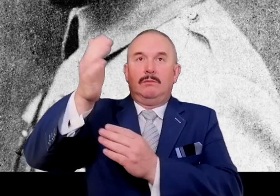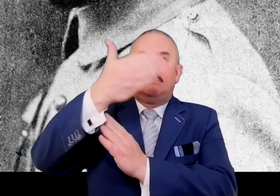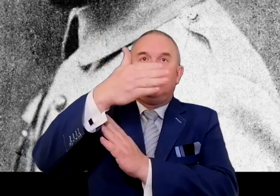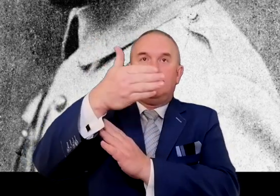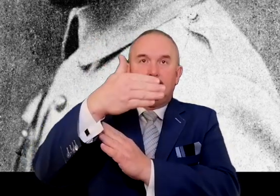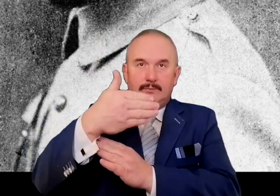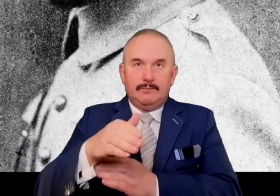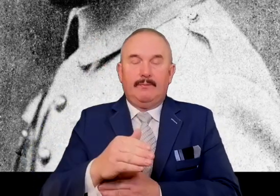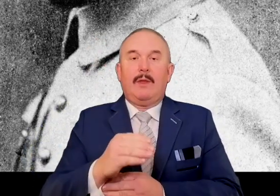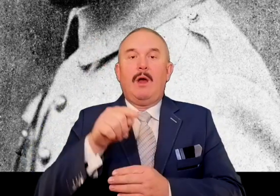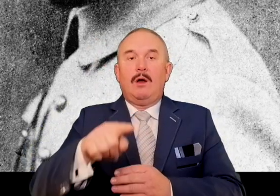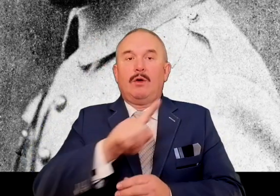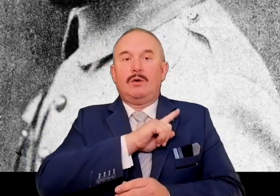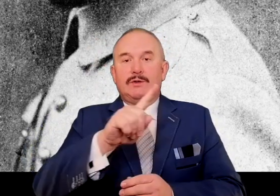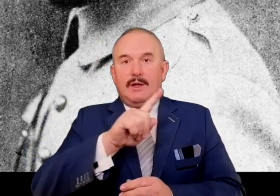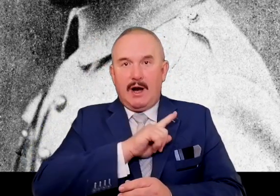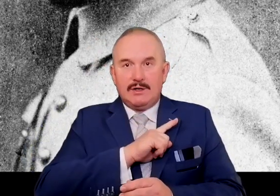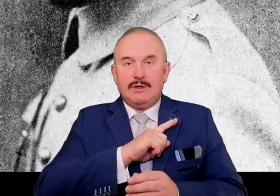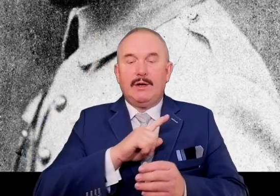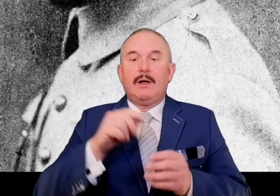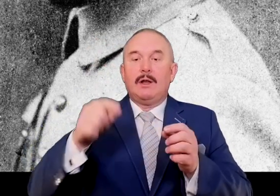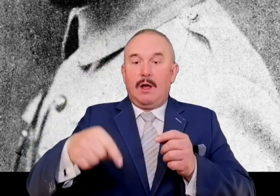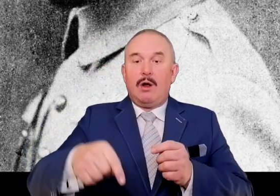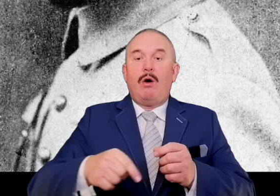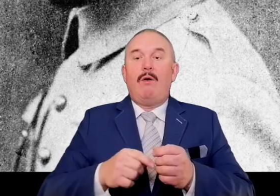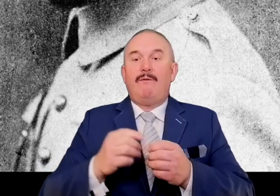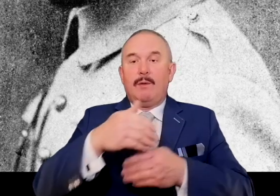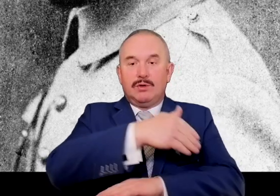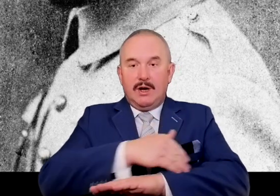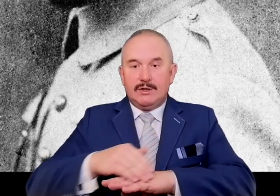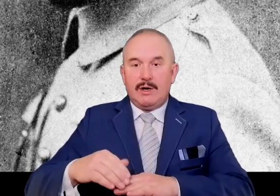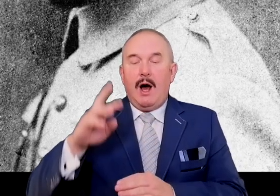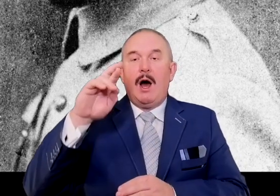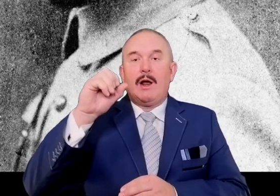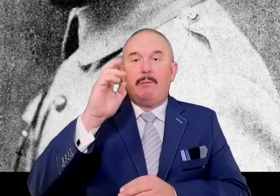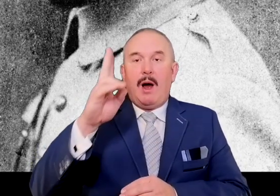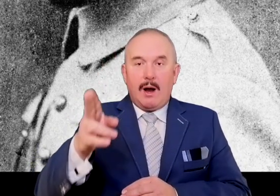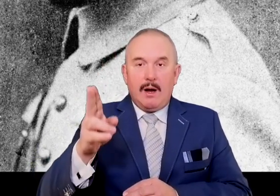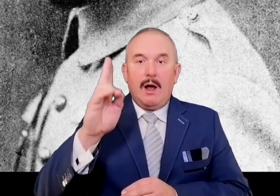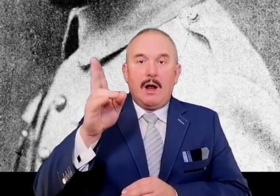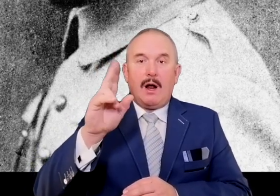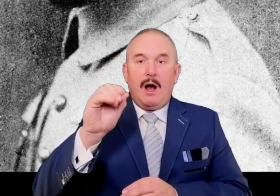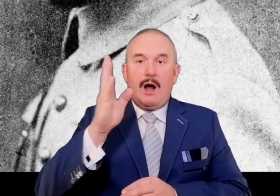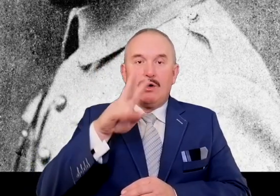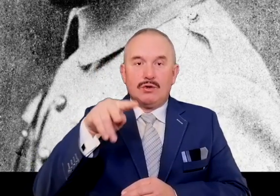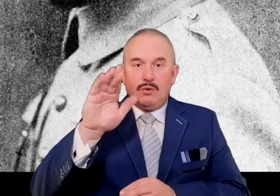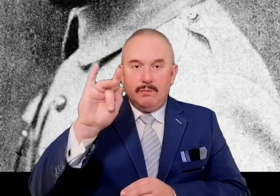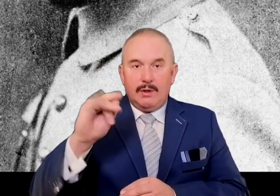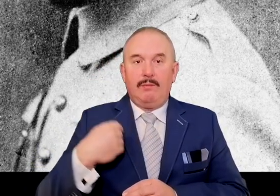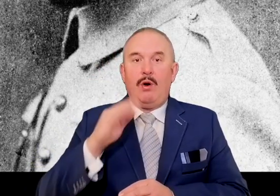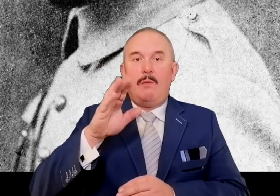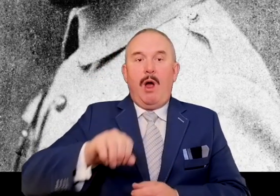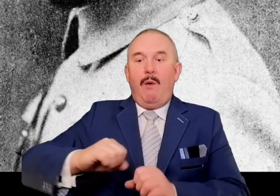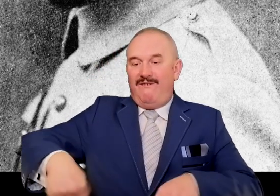maszcie, przy czym strażnik dotychczasowy tego wybrzeża, rybak kaszubski, z jedyną